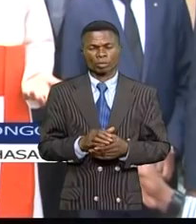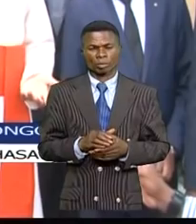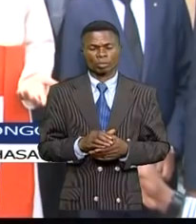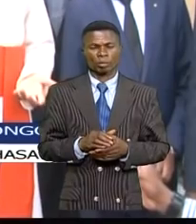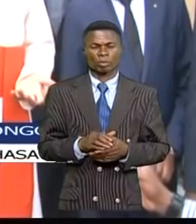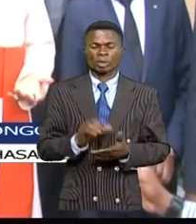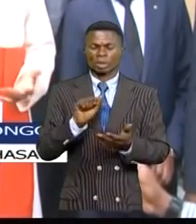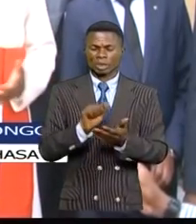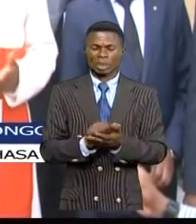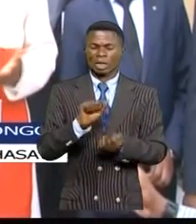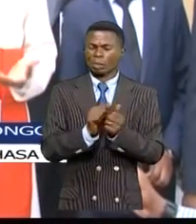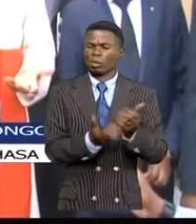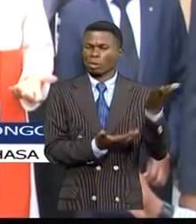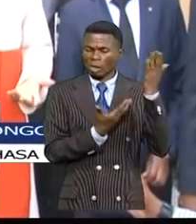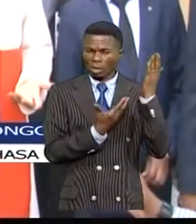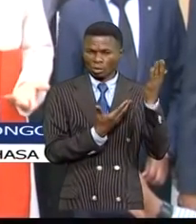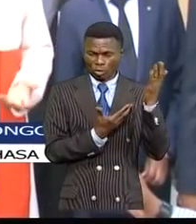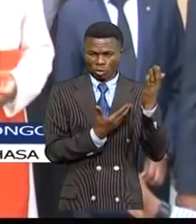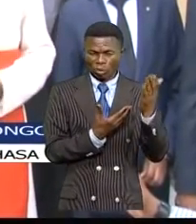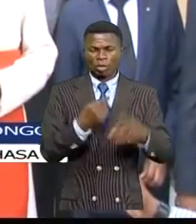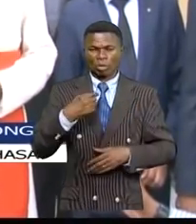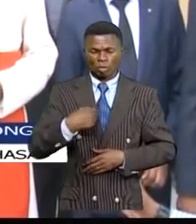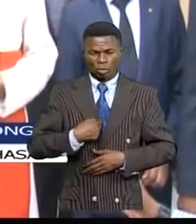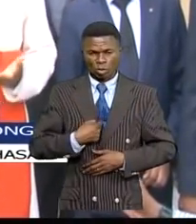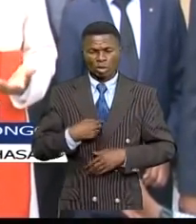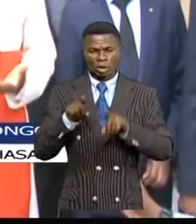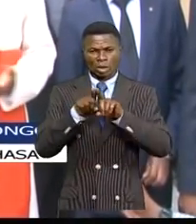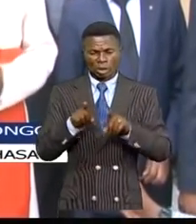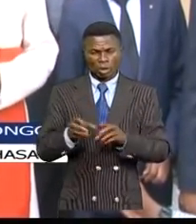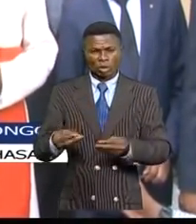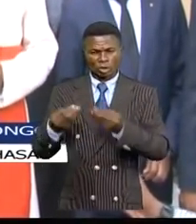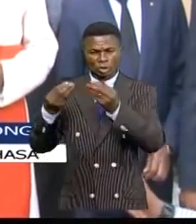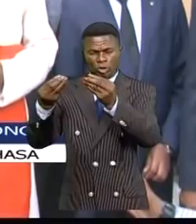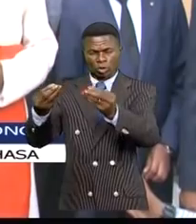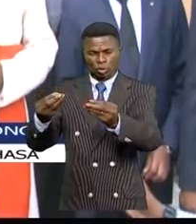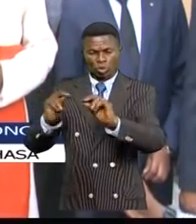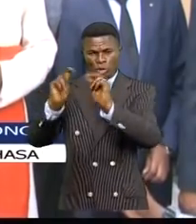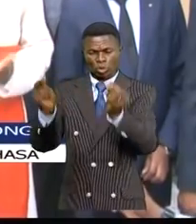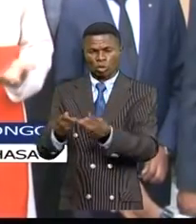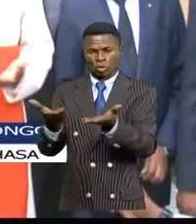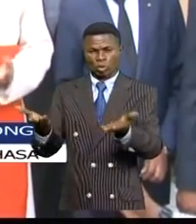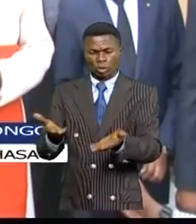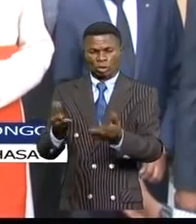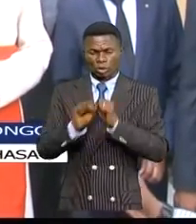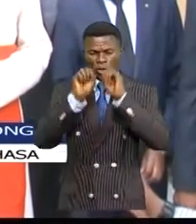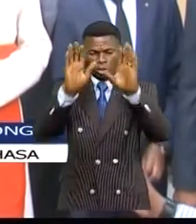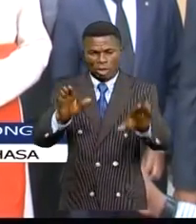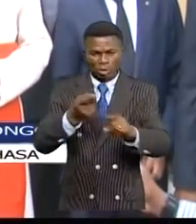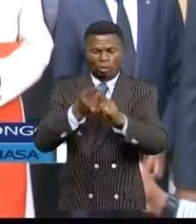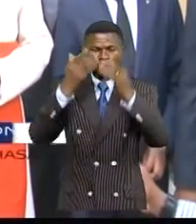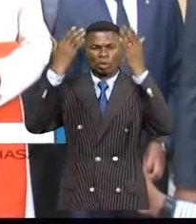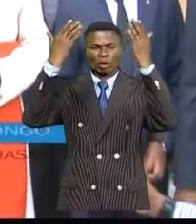C'était important que je puisse aussi leur donner la bénédiction du